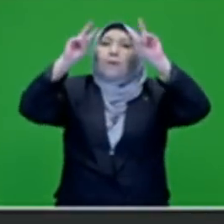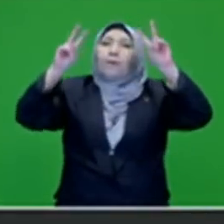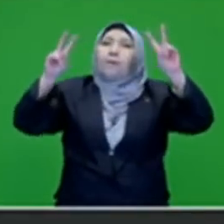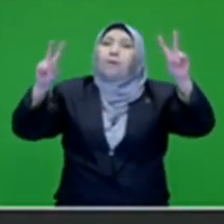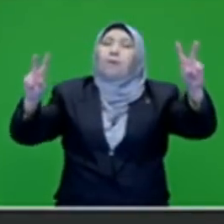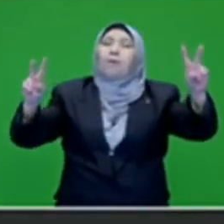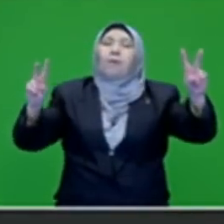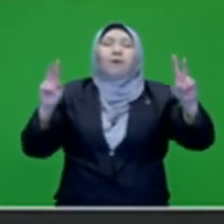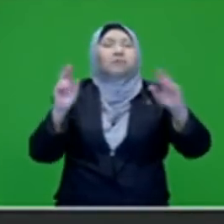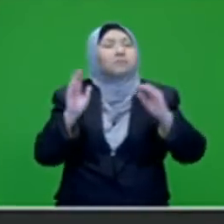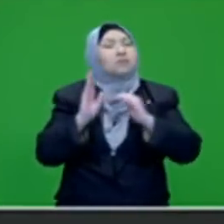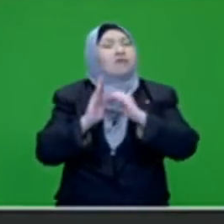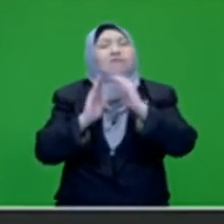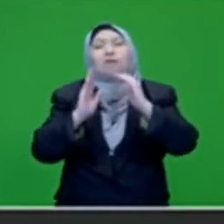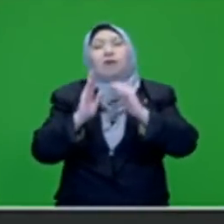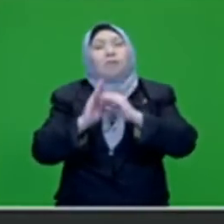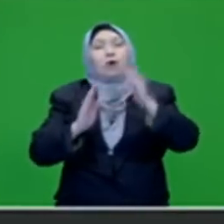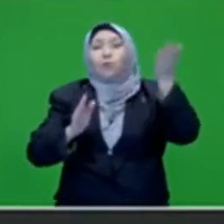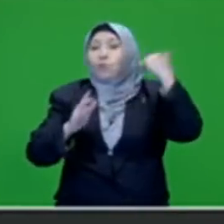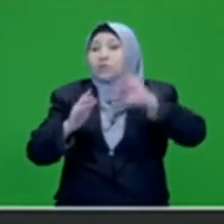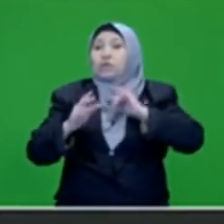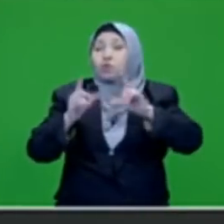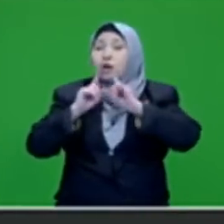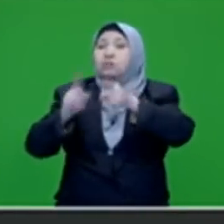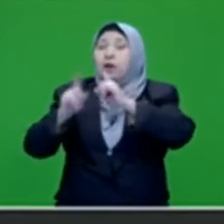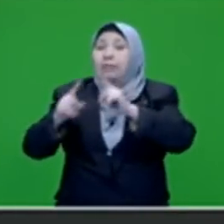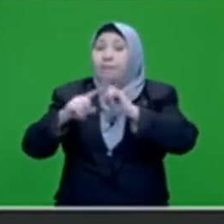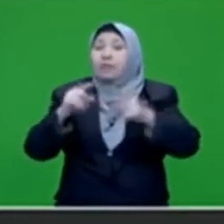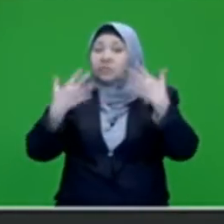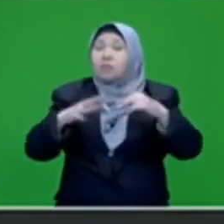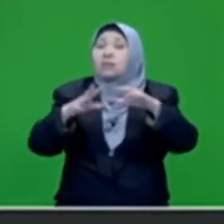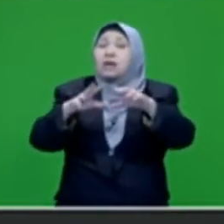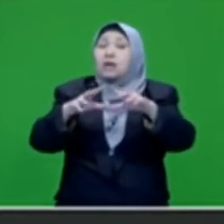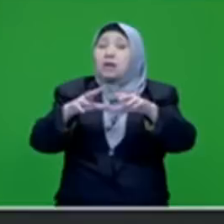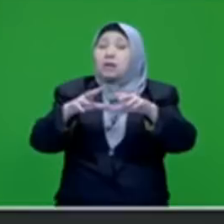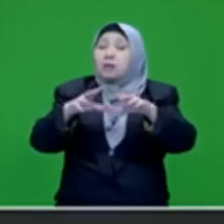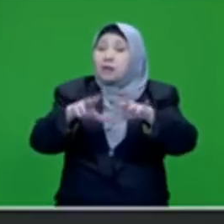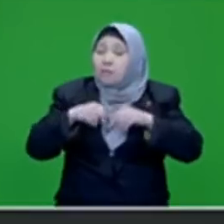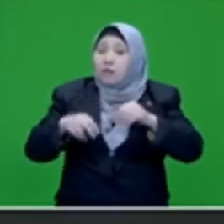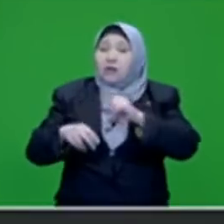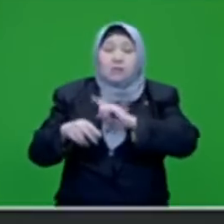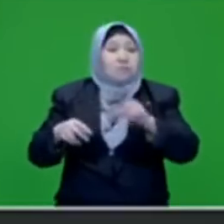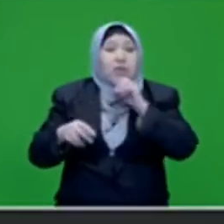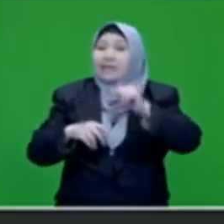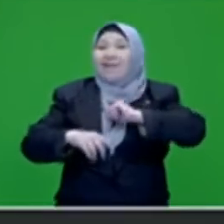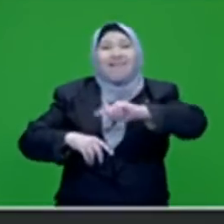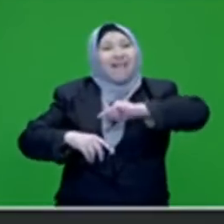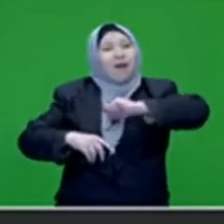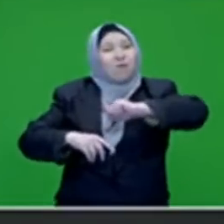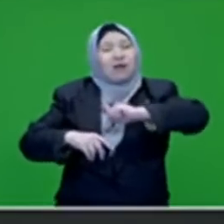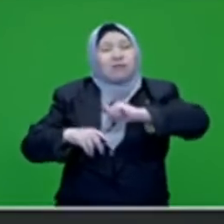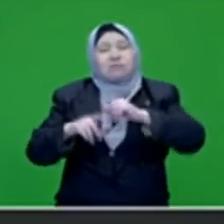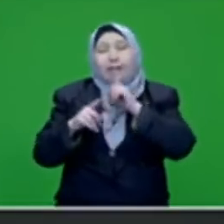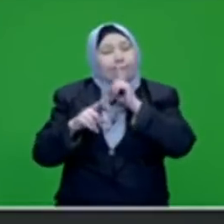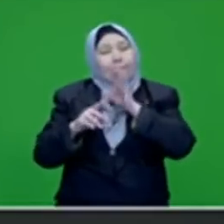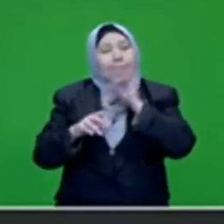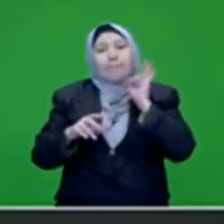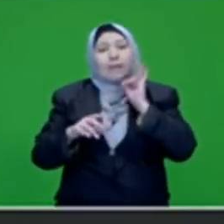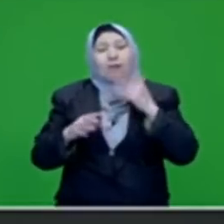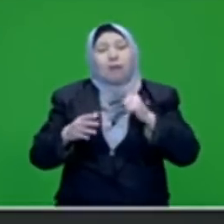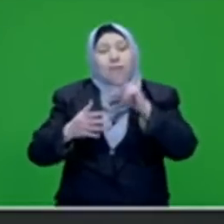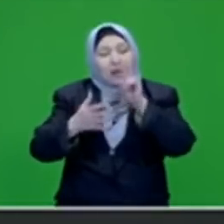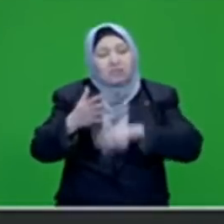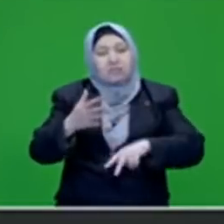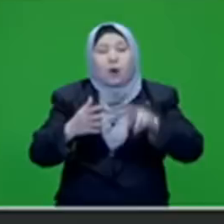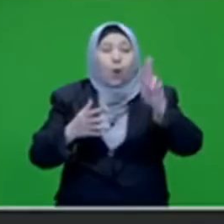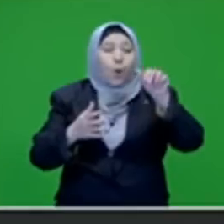Masya Allah. Dulu melawan menjawab, tapi bila dapat Islam tu saya tak jawab pun dengan abang saya tak melawan. Macam Umar bin Al-Khattab, bila saya baca kisah